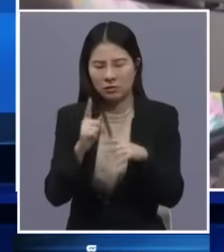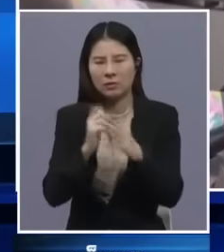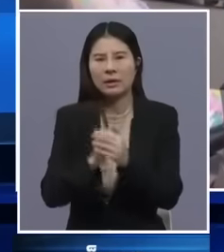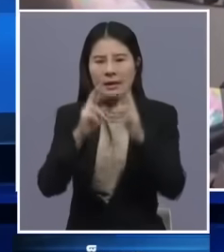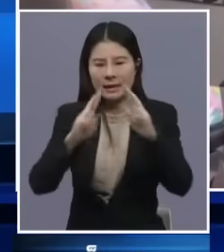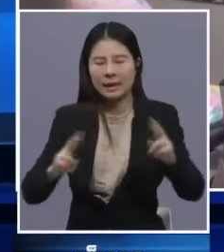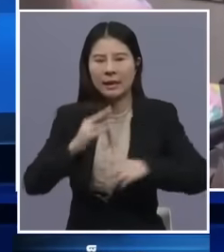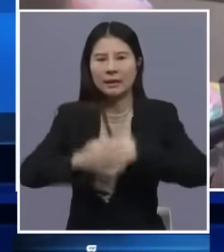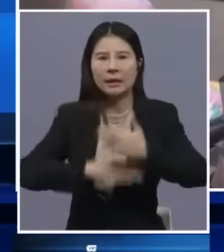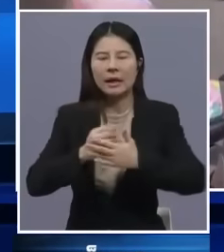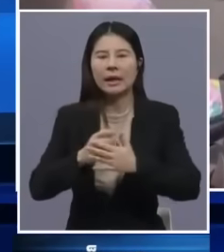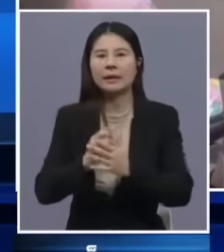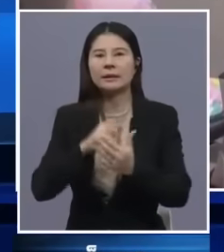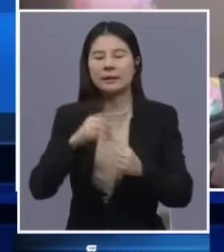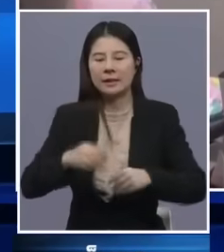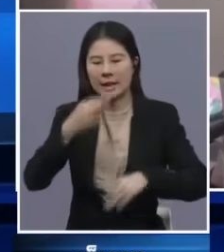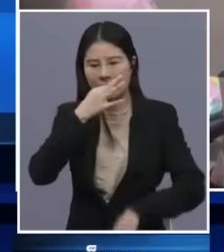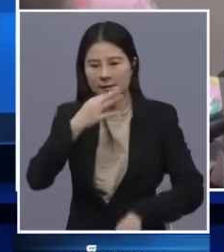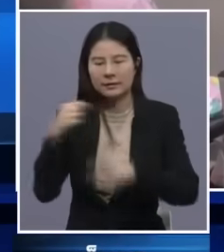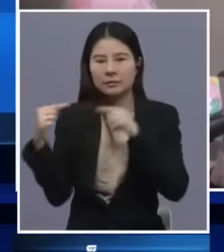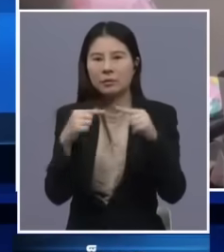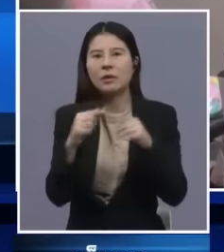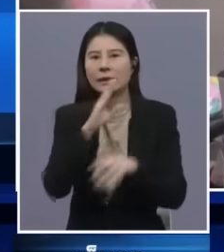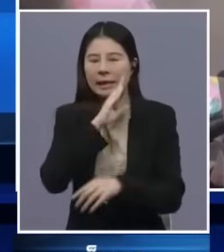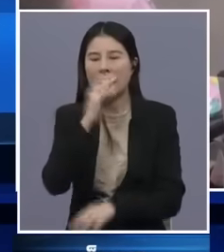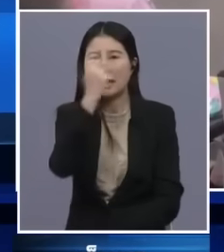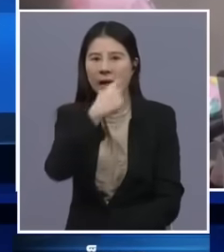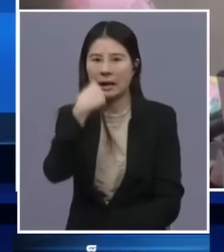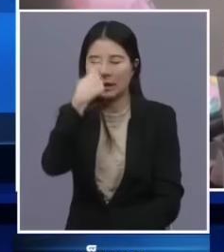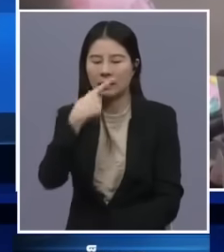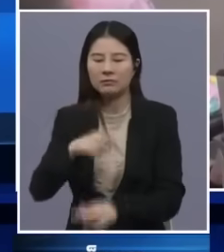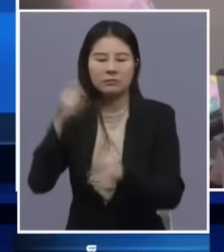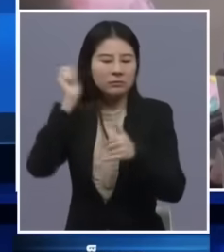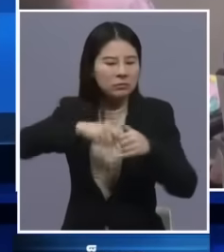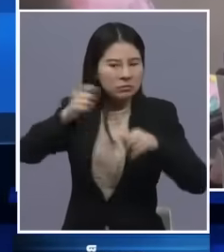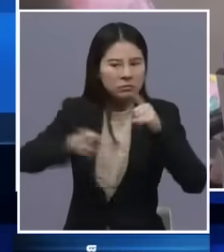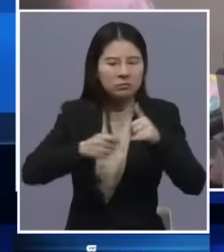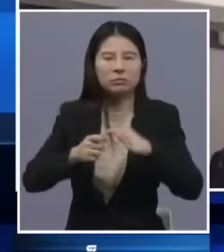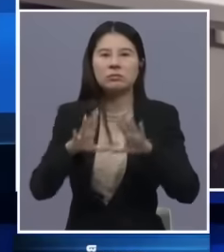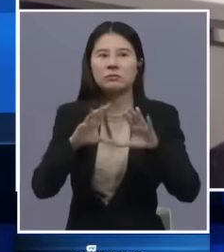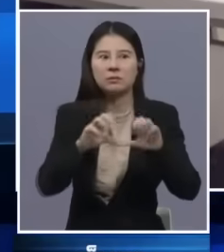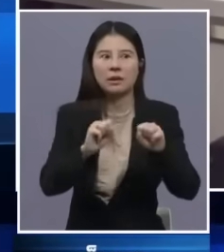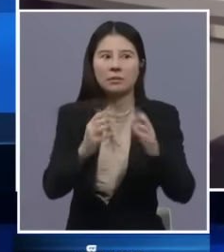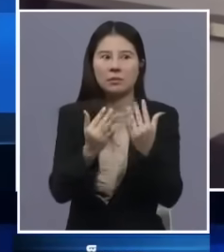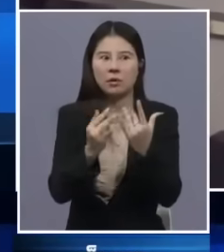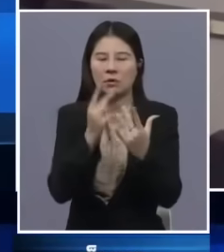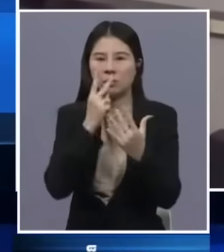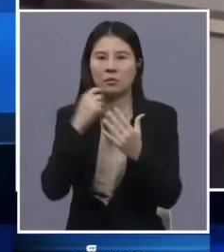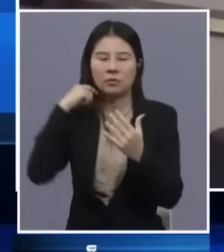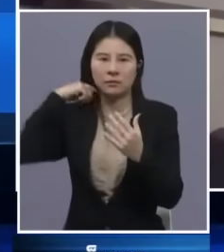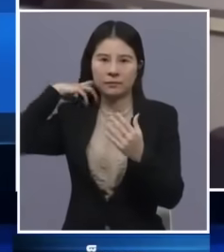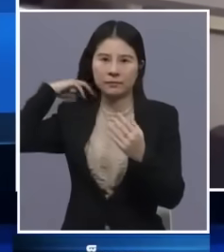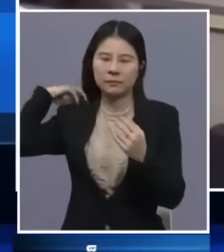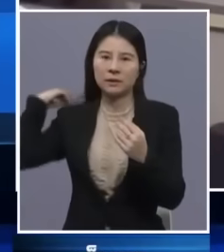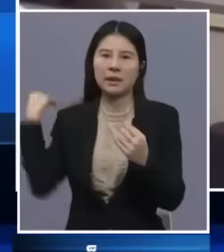างนะว่าถ้าเกิดว่าไปข่มขู่ลูกหนี้แบบนี้อีกก็หนีไม่รอดก ็ ถูกจับกุมอยู่ดีคุณผู้ชมคะ คือส่วนหนึ่งตีความว่าเขาคงอยาก